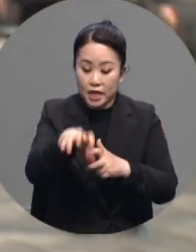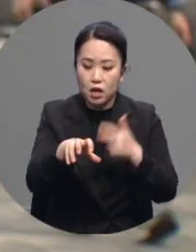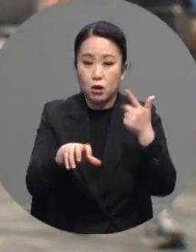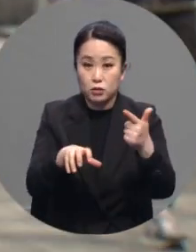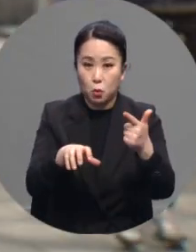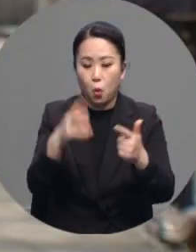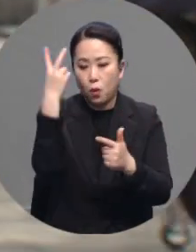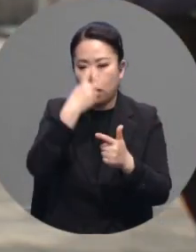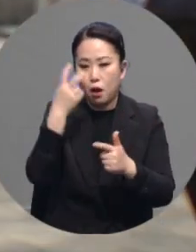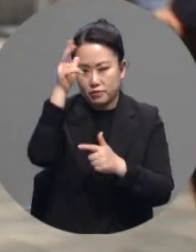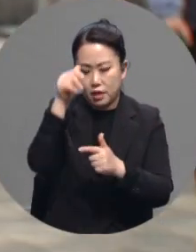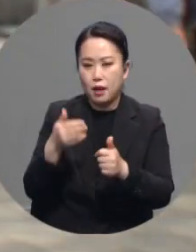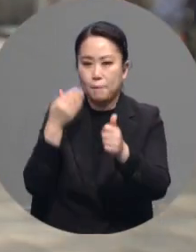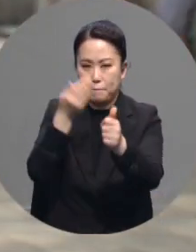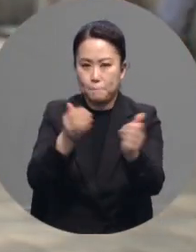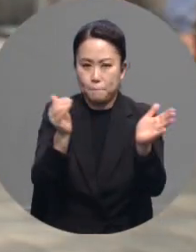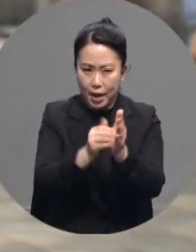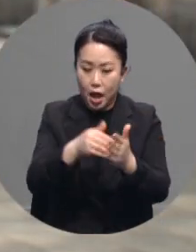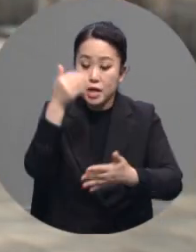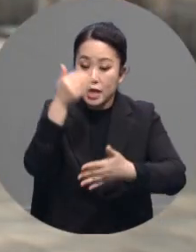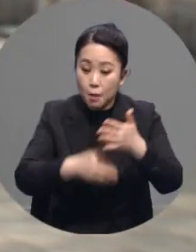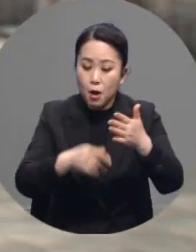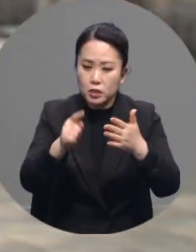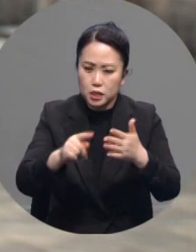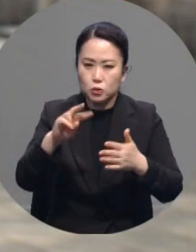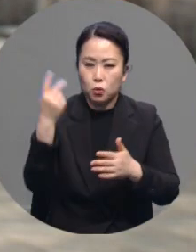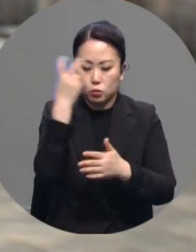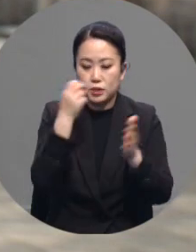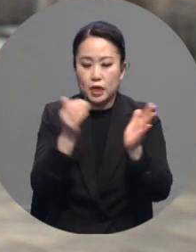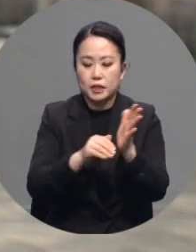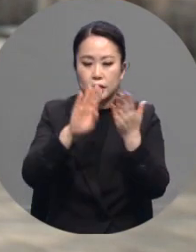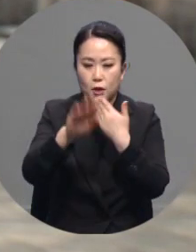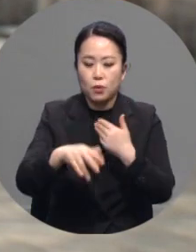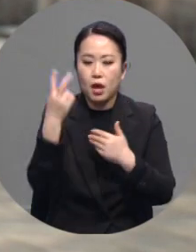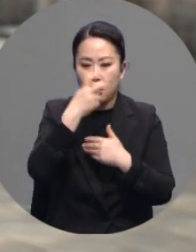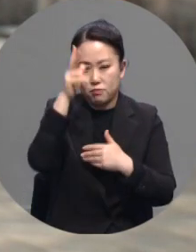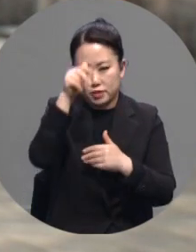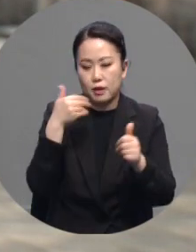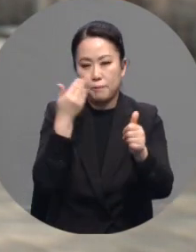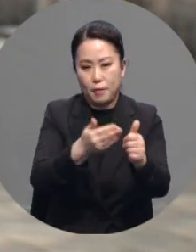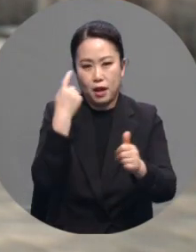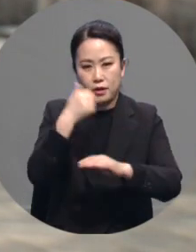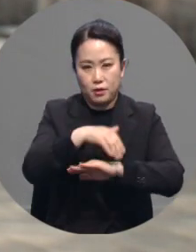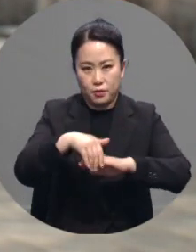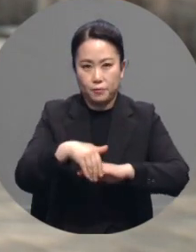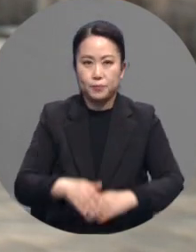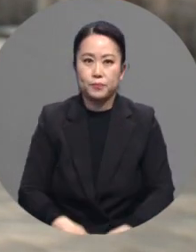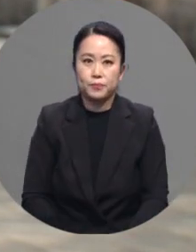나머지 사업장에 대해서도 조사를 마친 뒤 검찰 송치할 예정입니다. MBC 뉴스 현지호입니다.